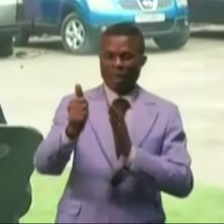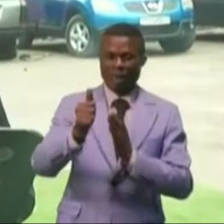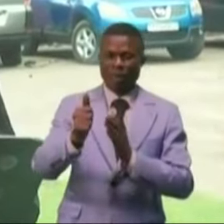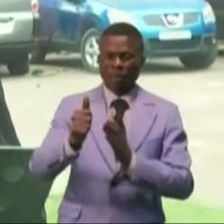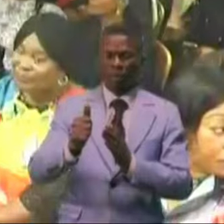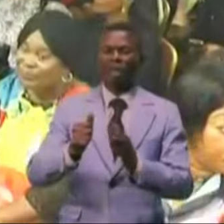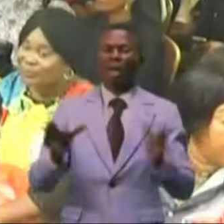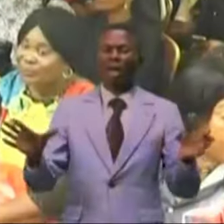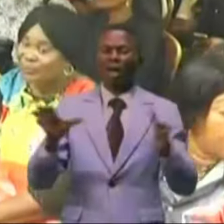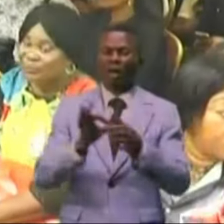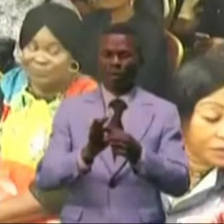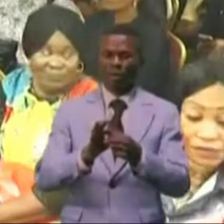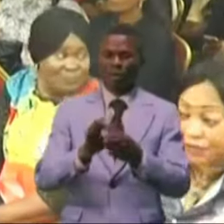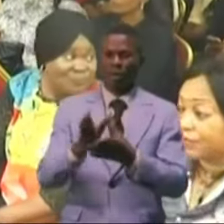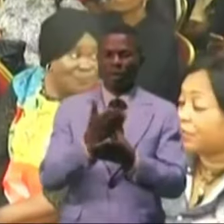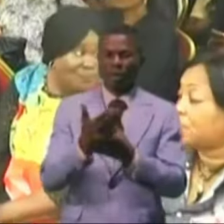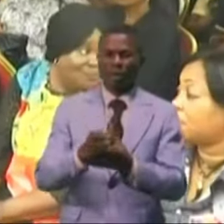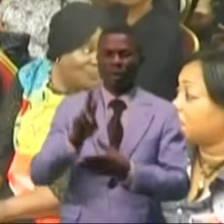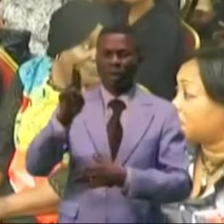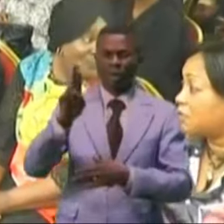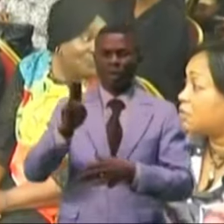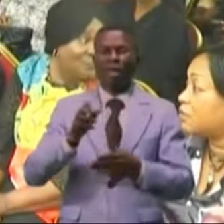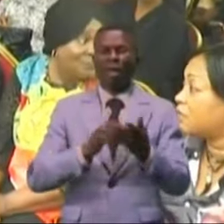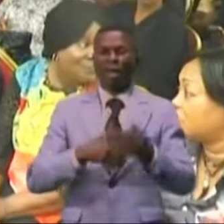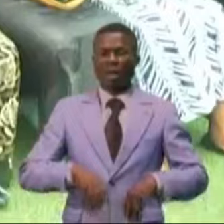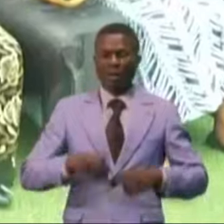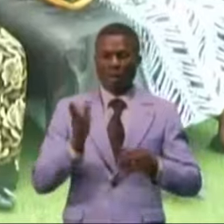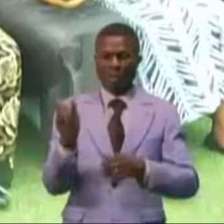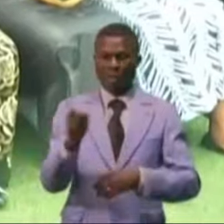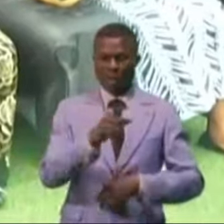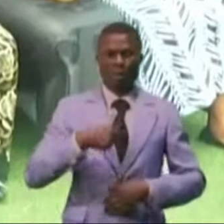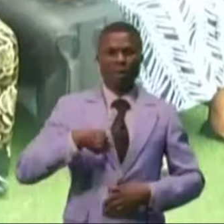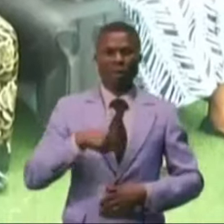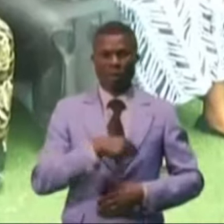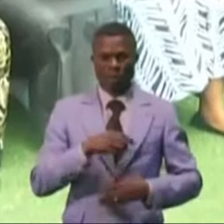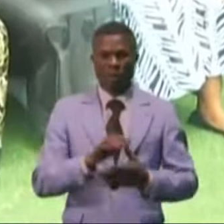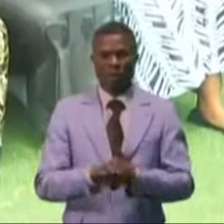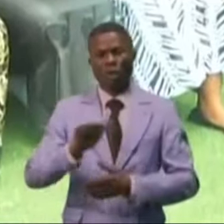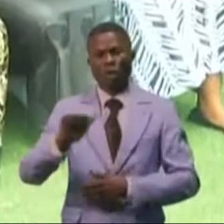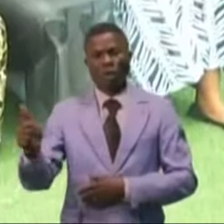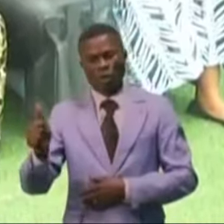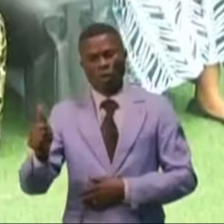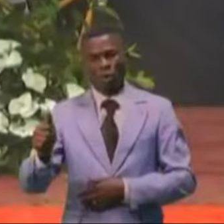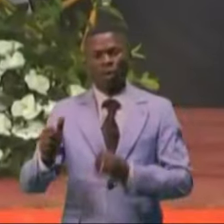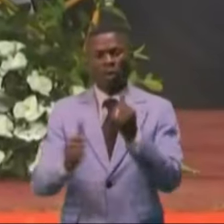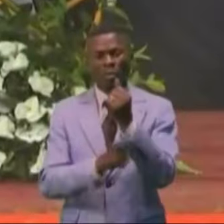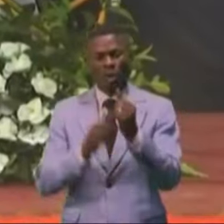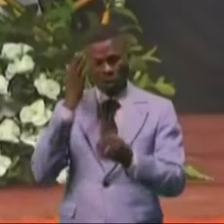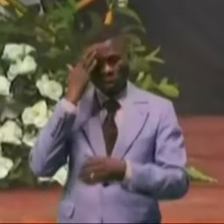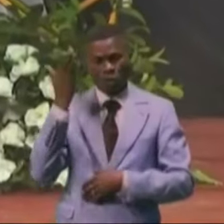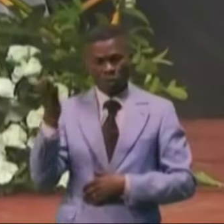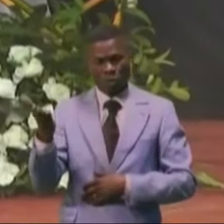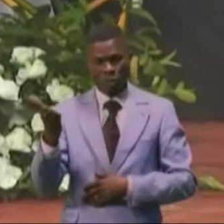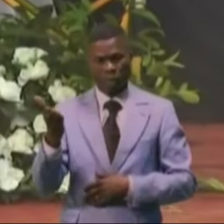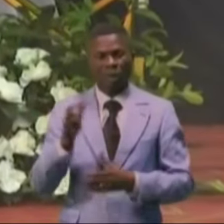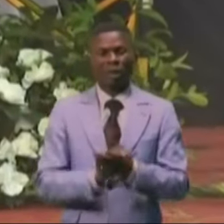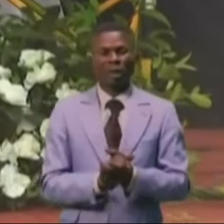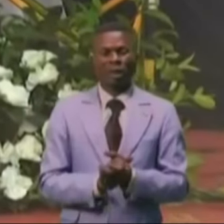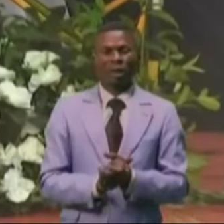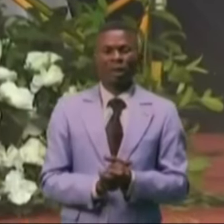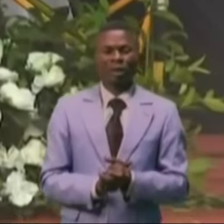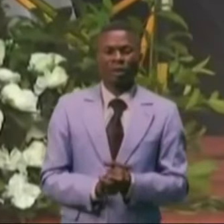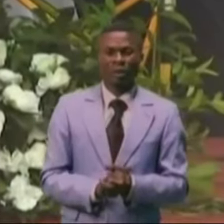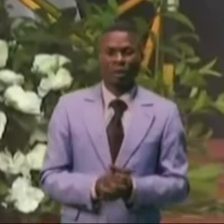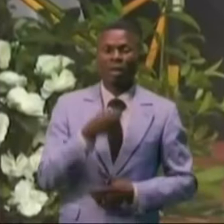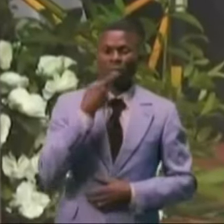convivialité ont caractérisé votre passage au milieu de nous. Certains d'entre ceux qui ont côtoyé le directeur Jokoli Wanzenge Kosama dans